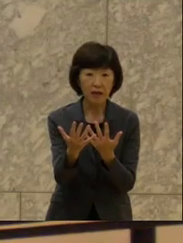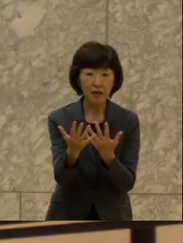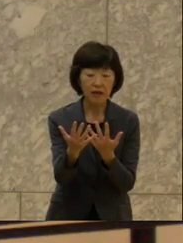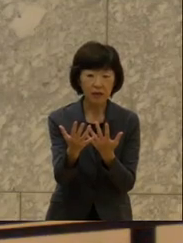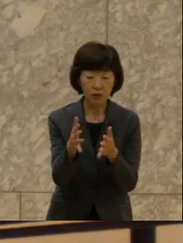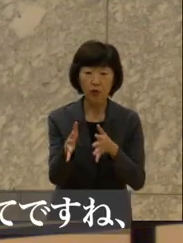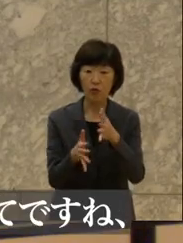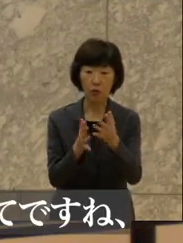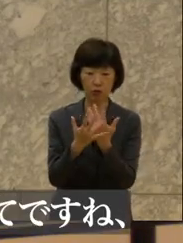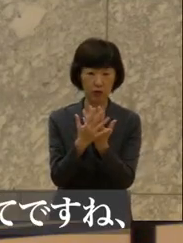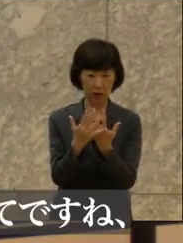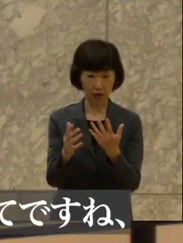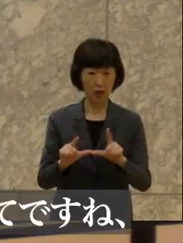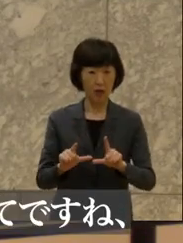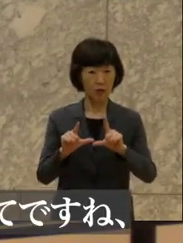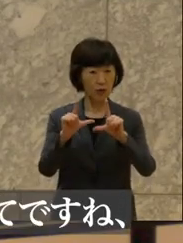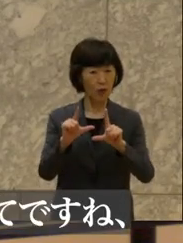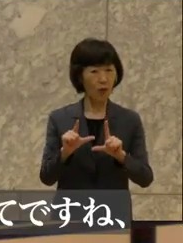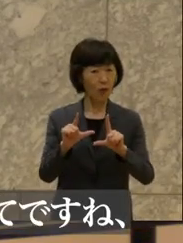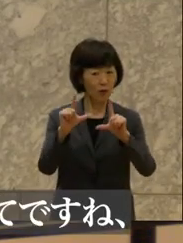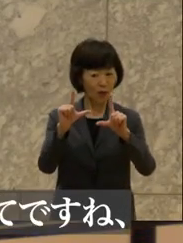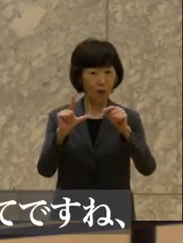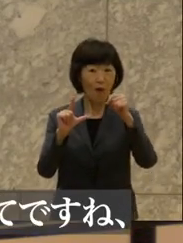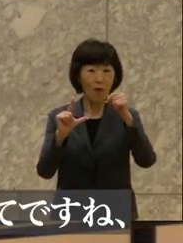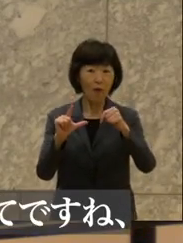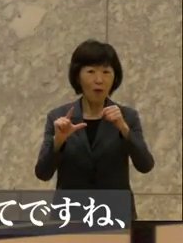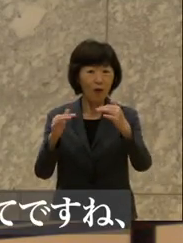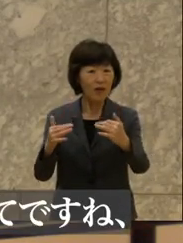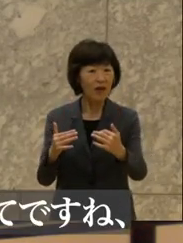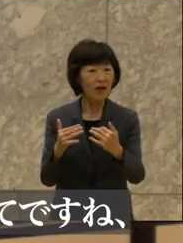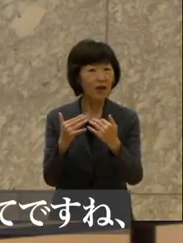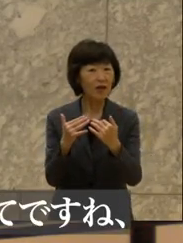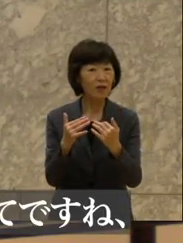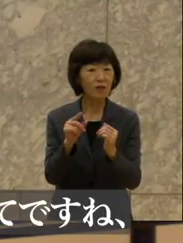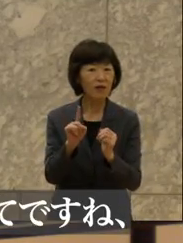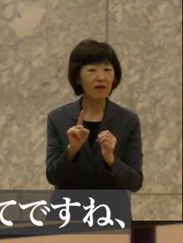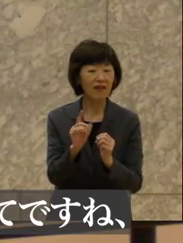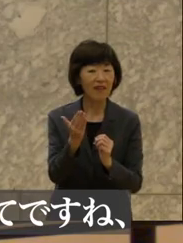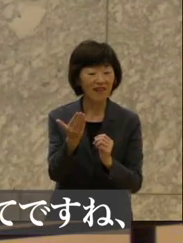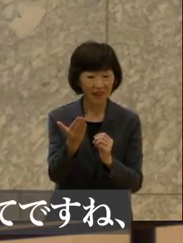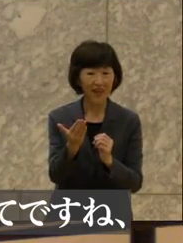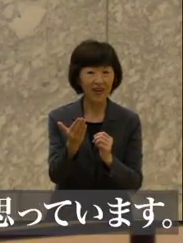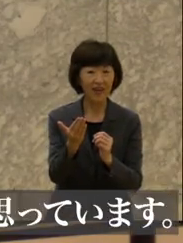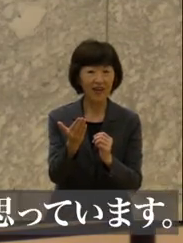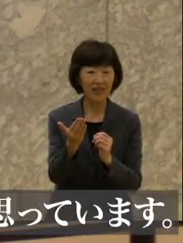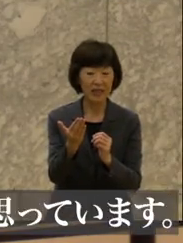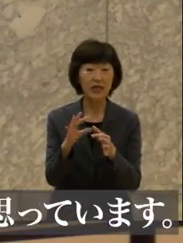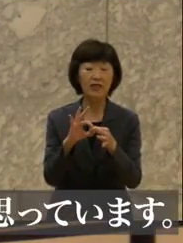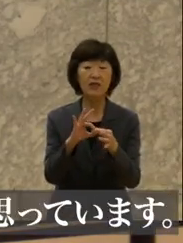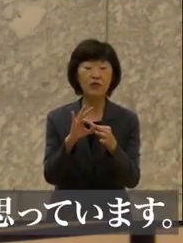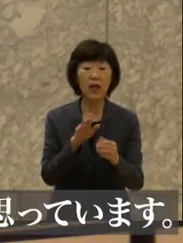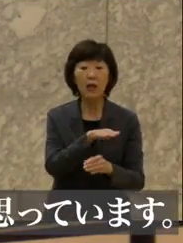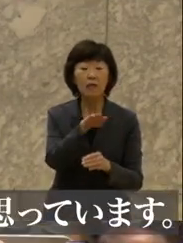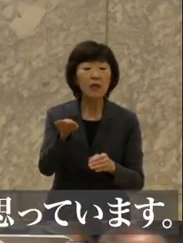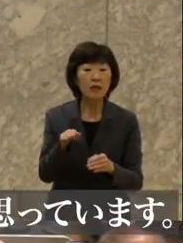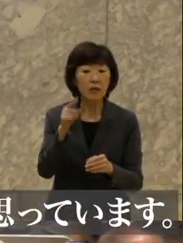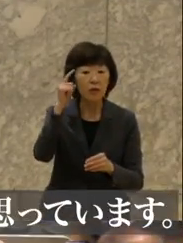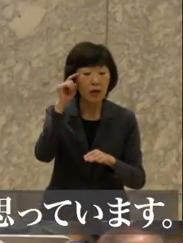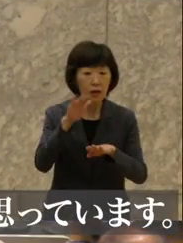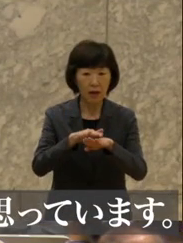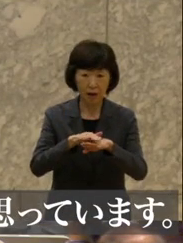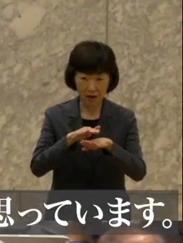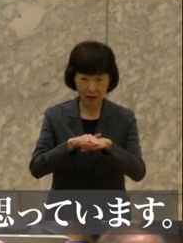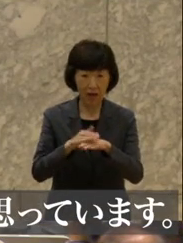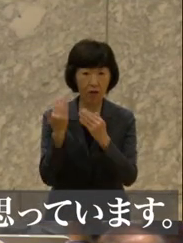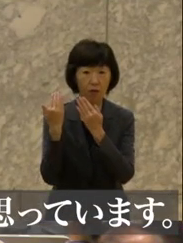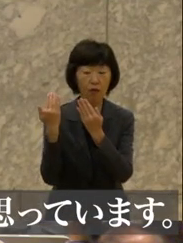スポーツ大会がですよ東京にもたらすものっても一体どんなものなんだろうというところについてですね皆さん方はどういうふうにお考えなのかを